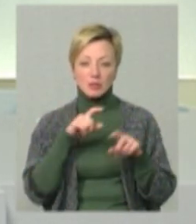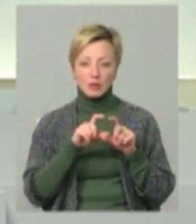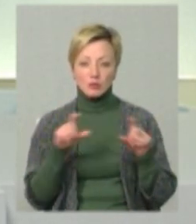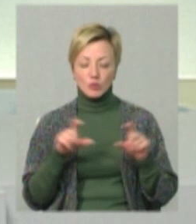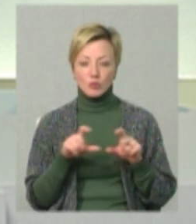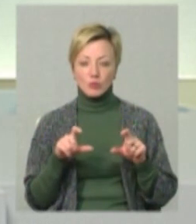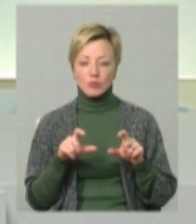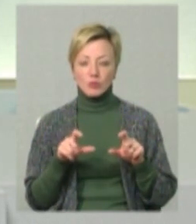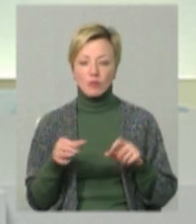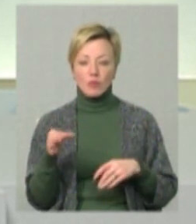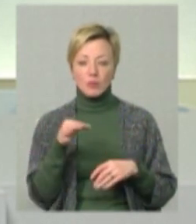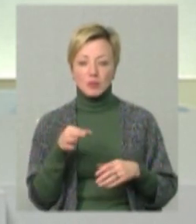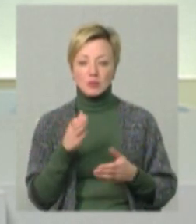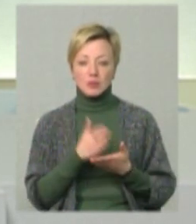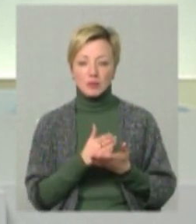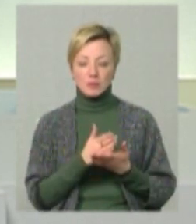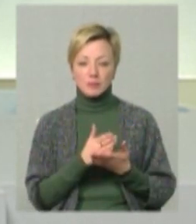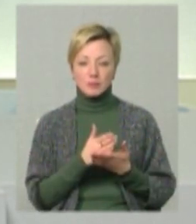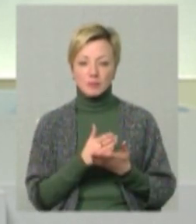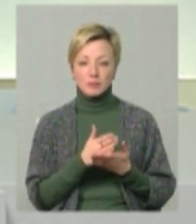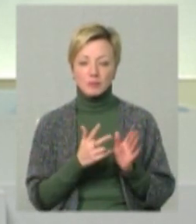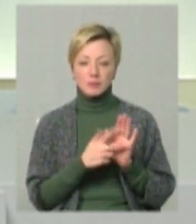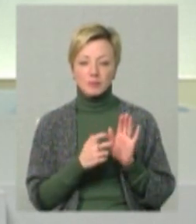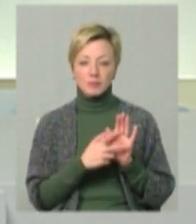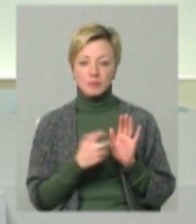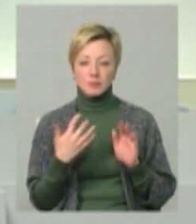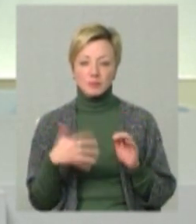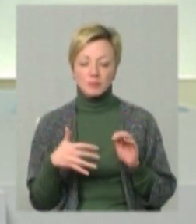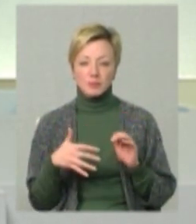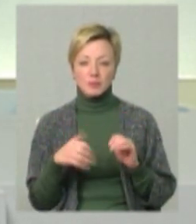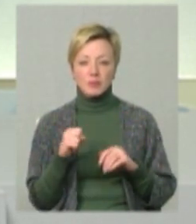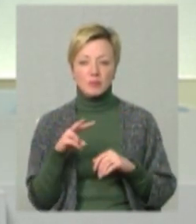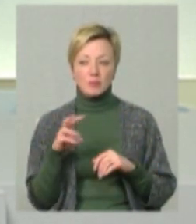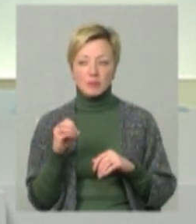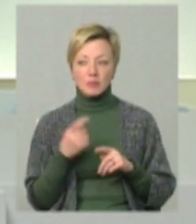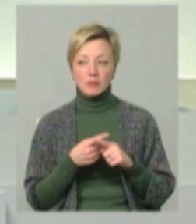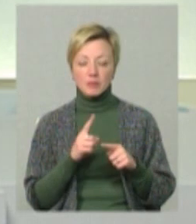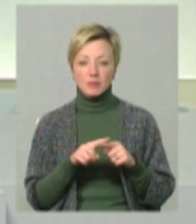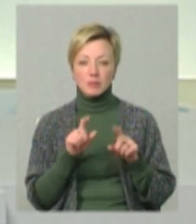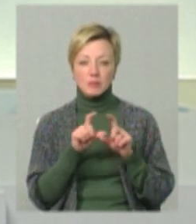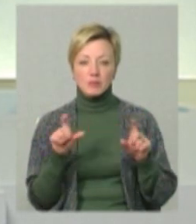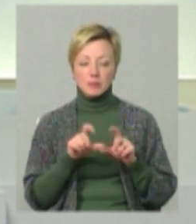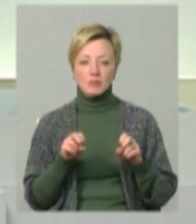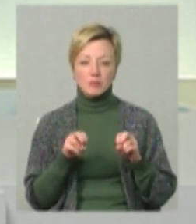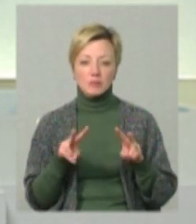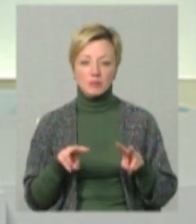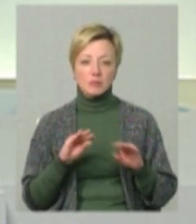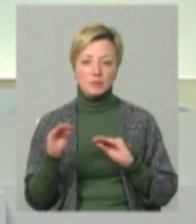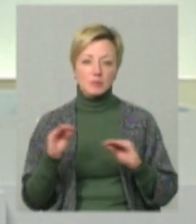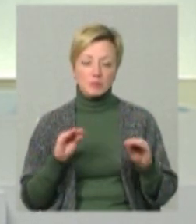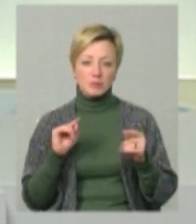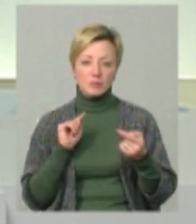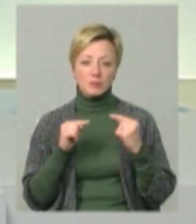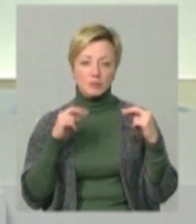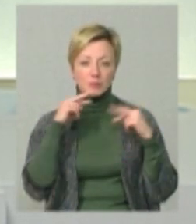протирадіаційних споруд по області близько 850, але це споруди спеціально